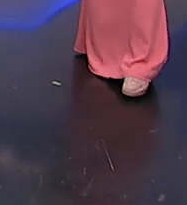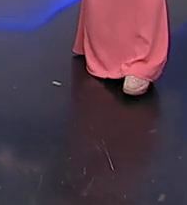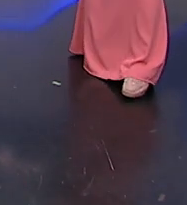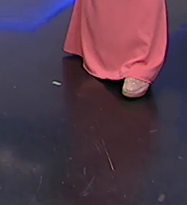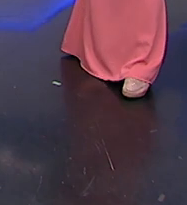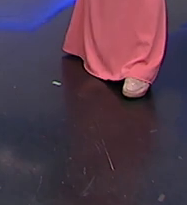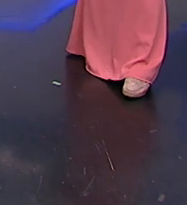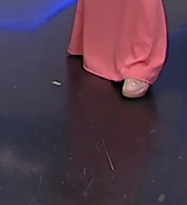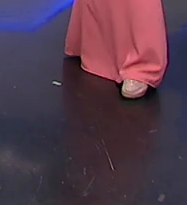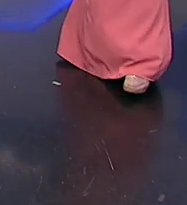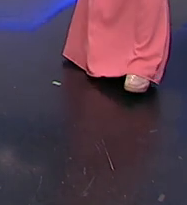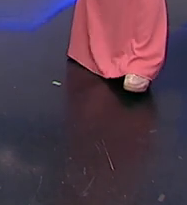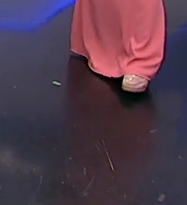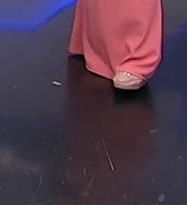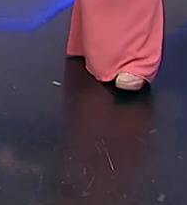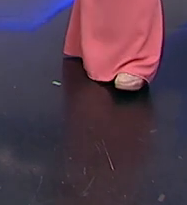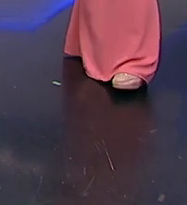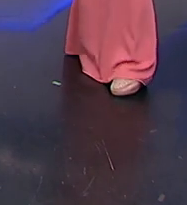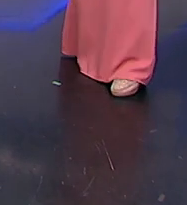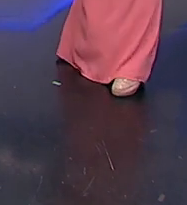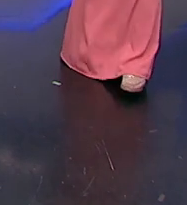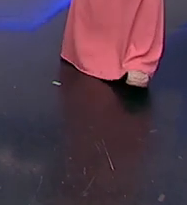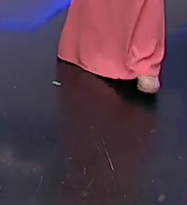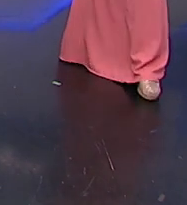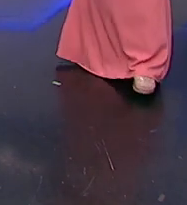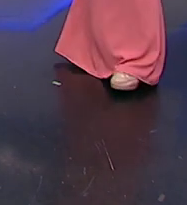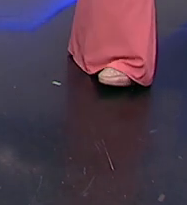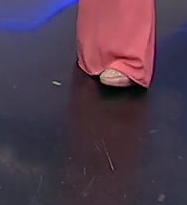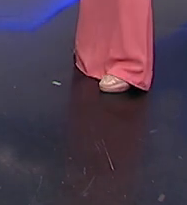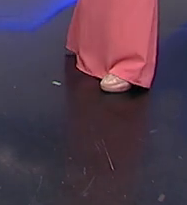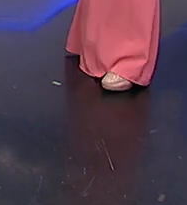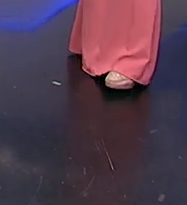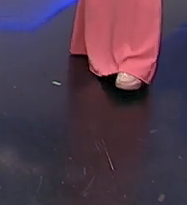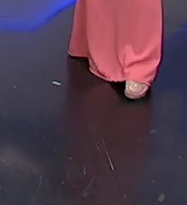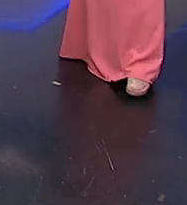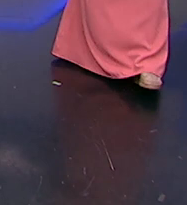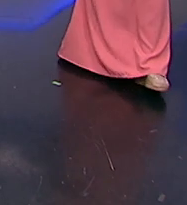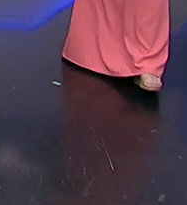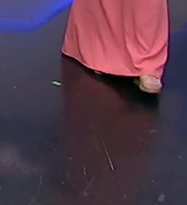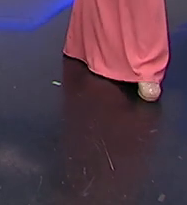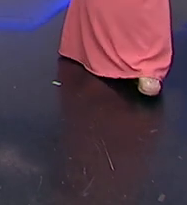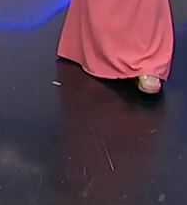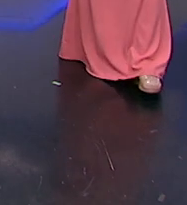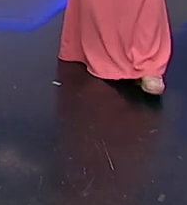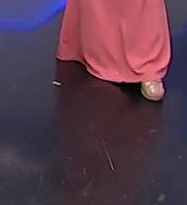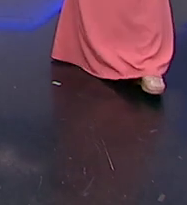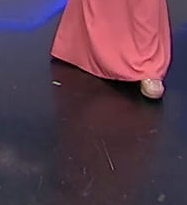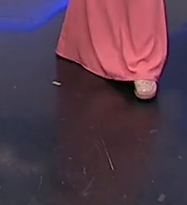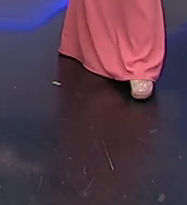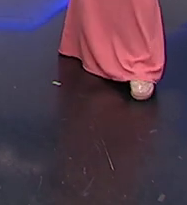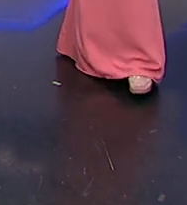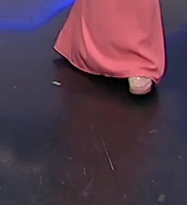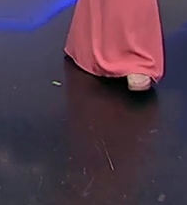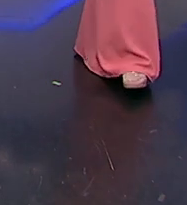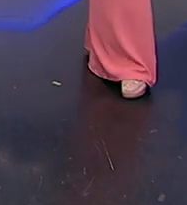banyak ini simbol tambah ini simbol sama